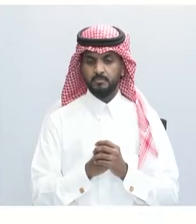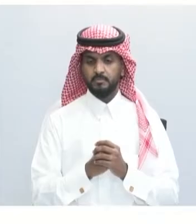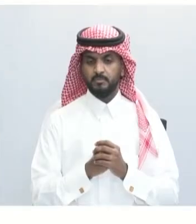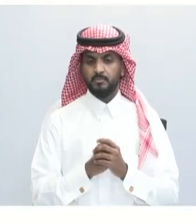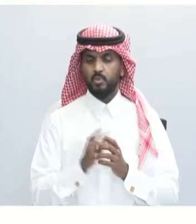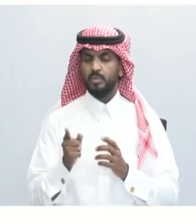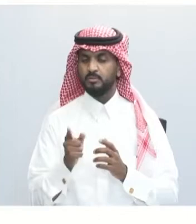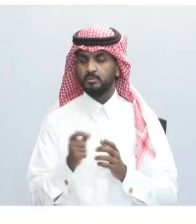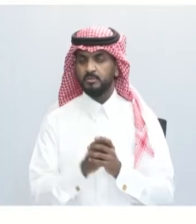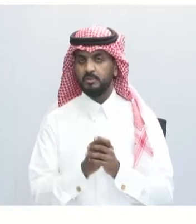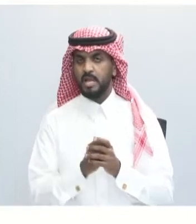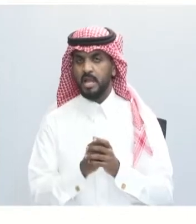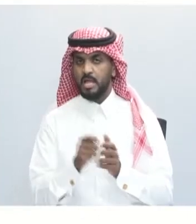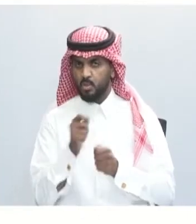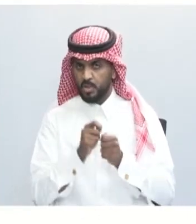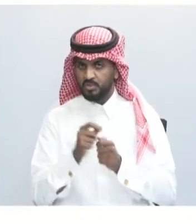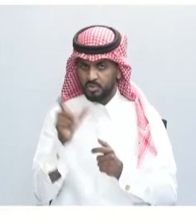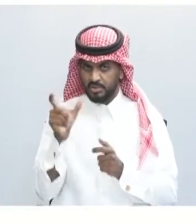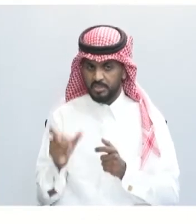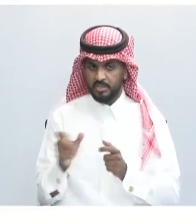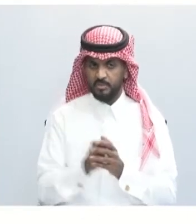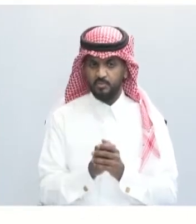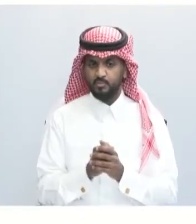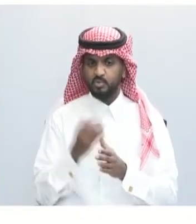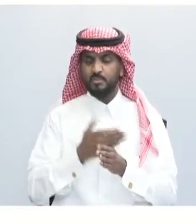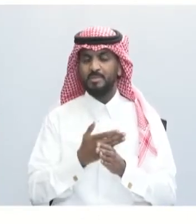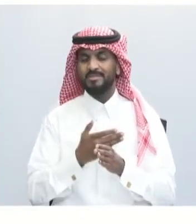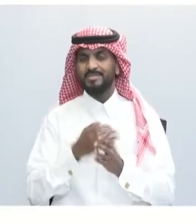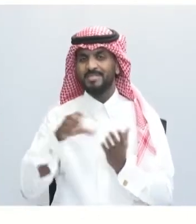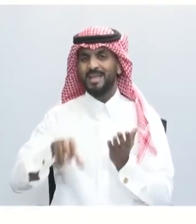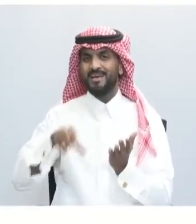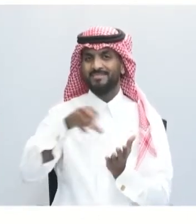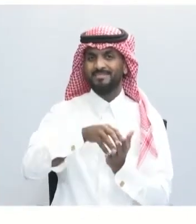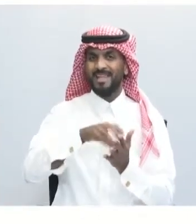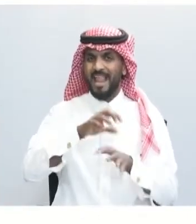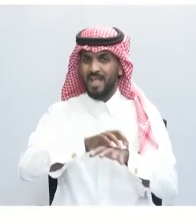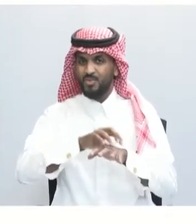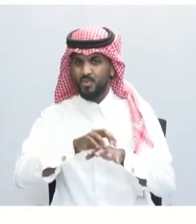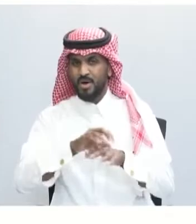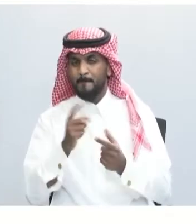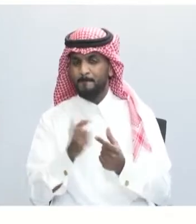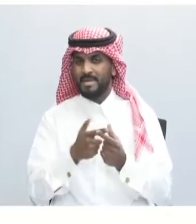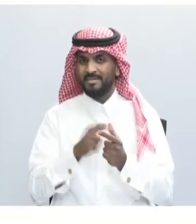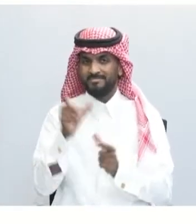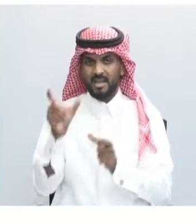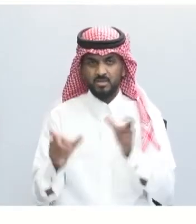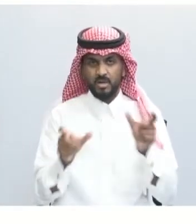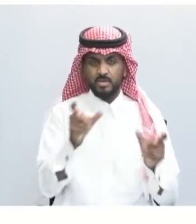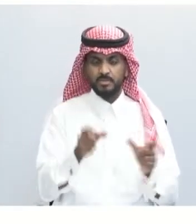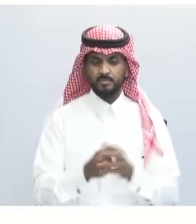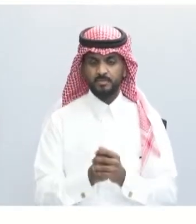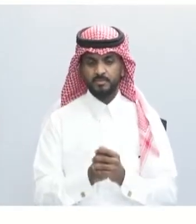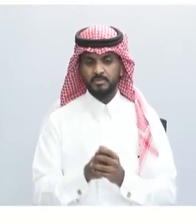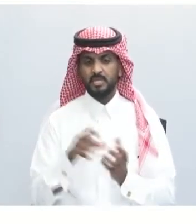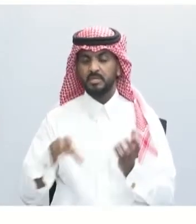تعد الادوات الشخصيه من اكثر مسببات نقل العدوى بين الاشخاص حيث